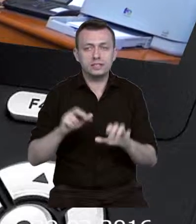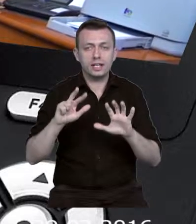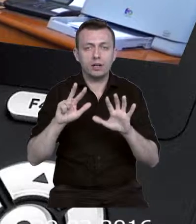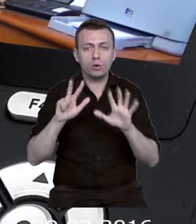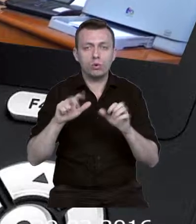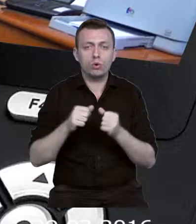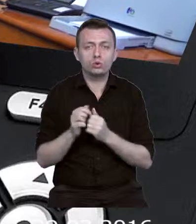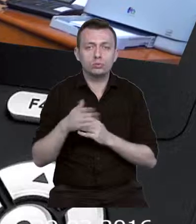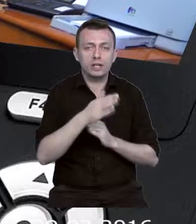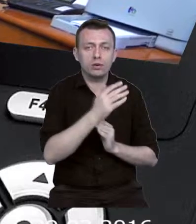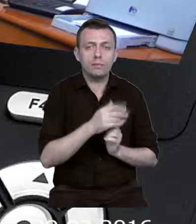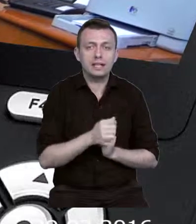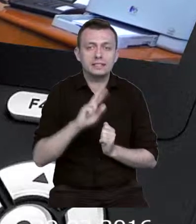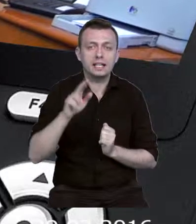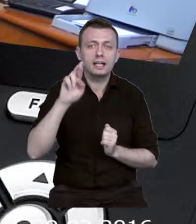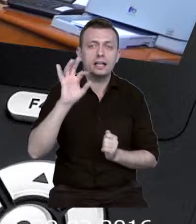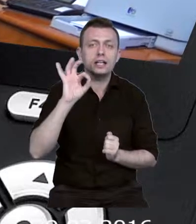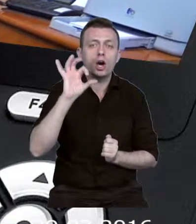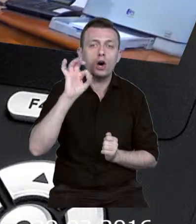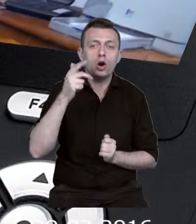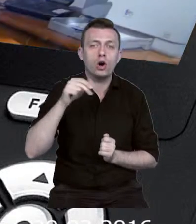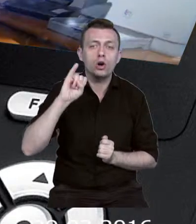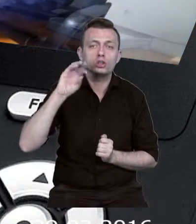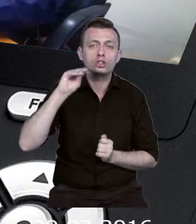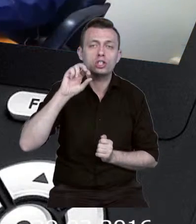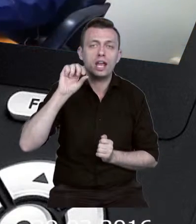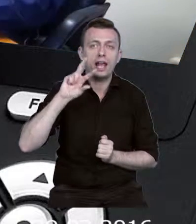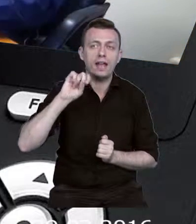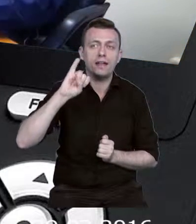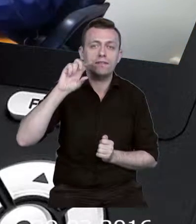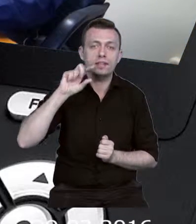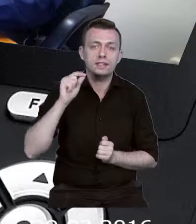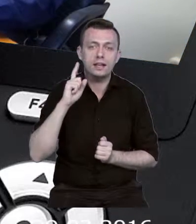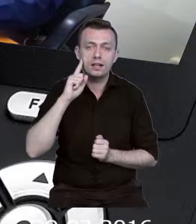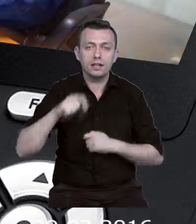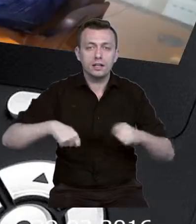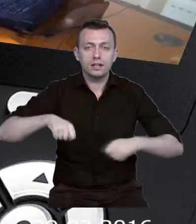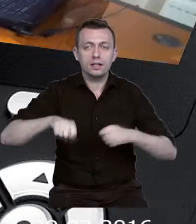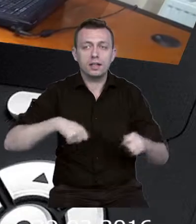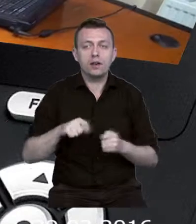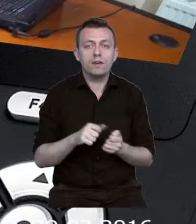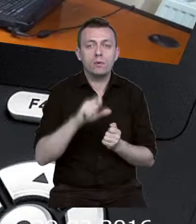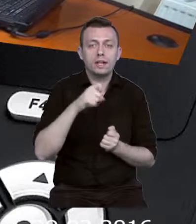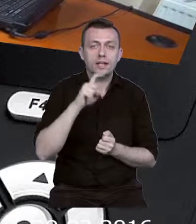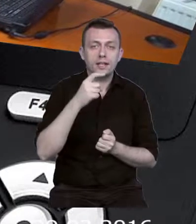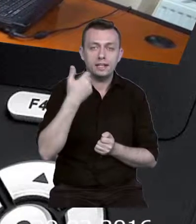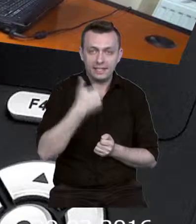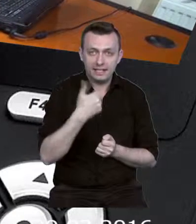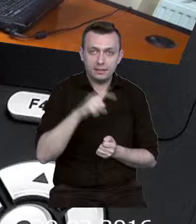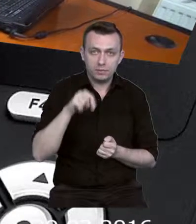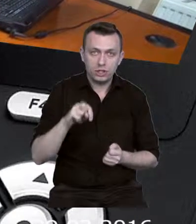godzinie 9.50 w Krośniewicach przy ulicy Parkowej kierował Hyundai Empony i miał 1,6 promila alkoholu w